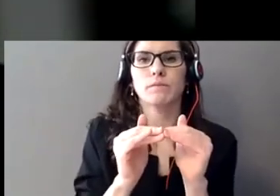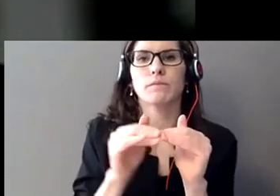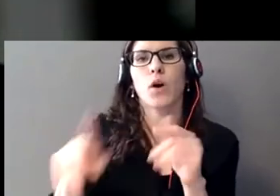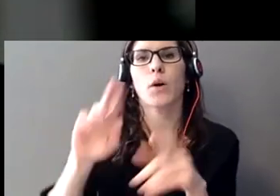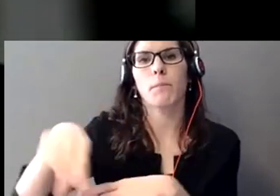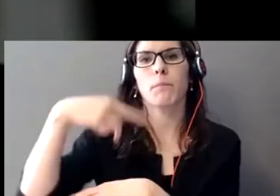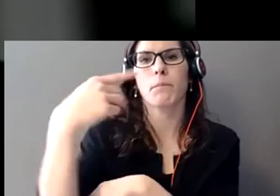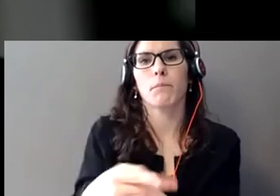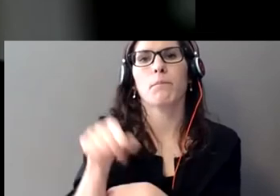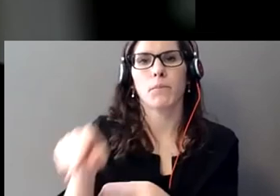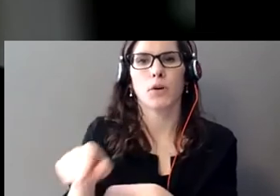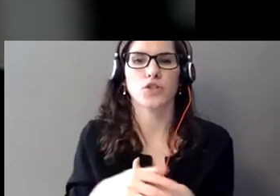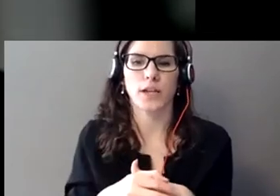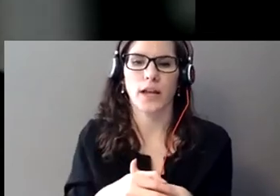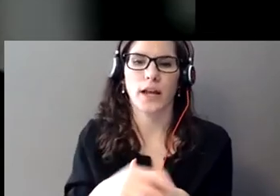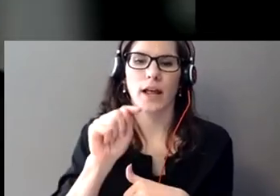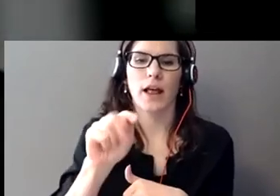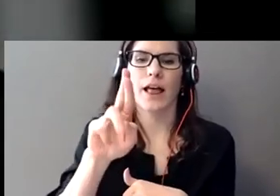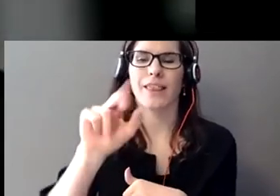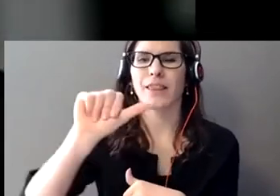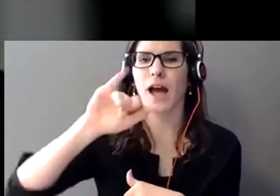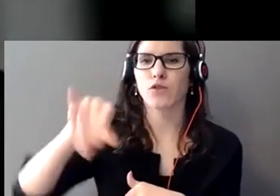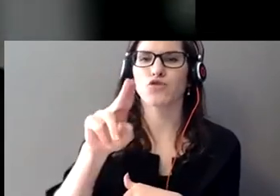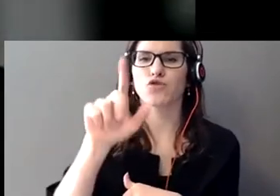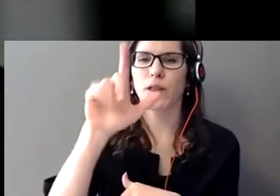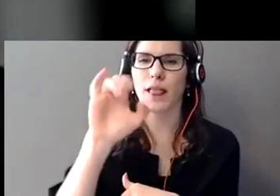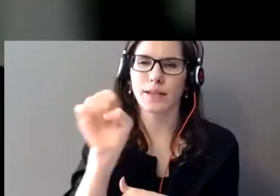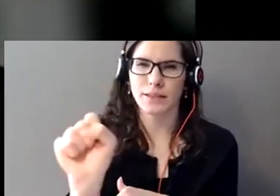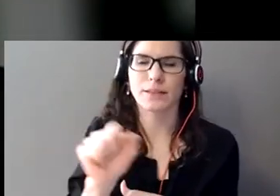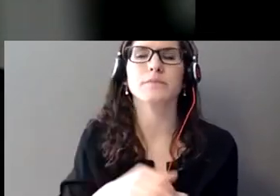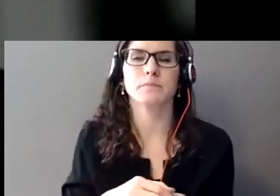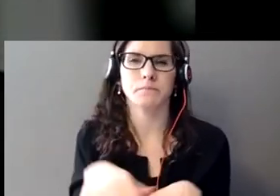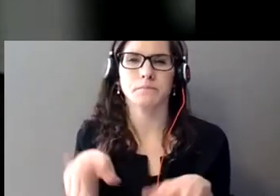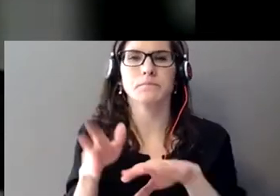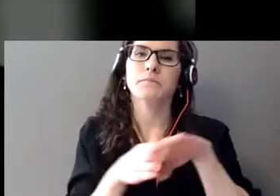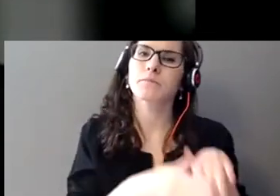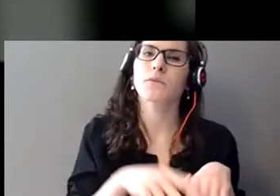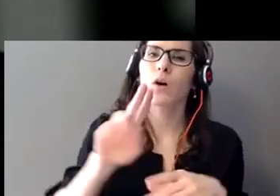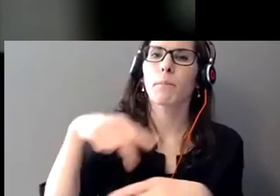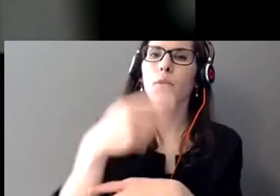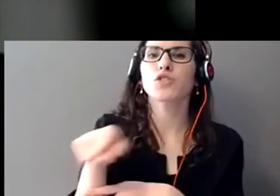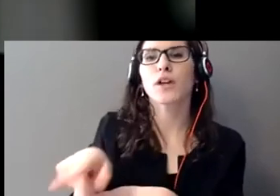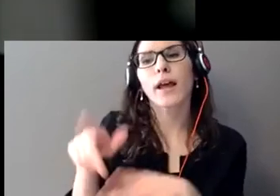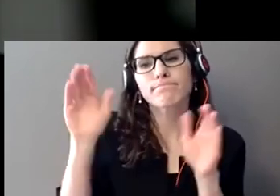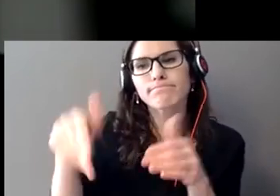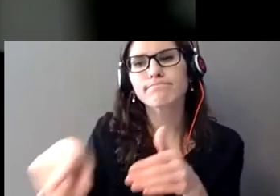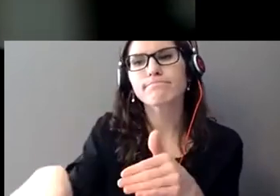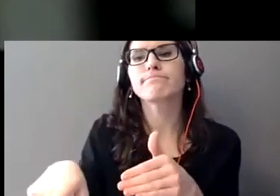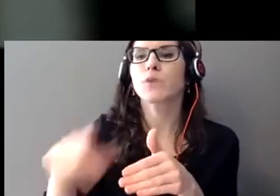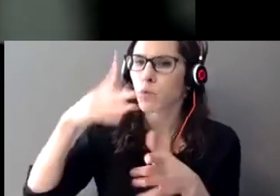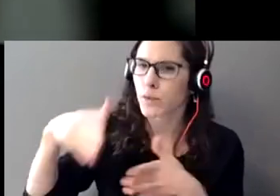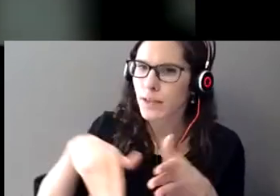donc Trajouis. Nous avons aussi un projet qui s'intéresse cette fois aux trajectoires des élèves en situation de handicap